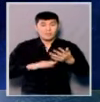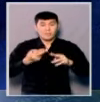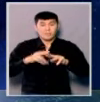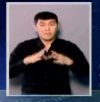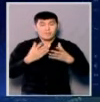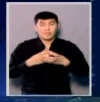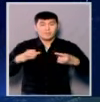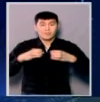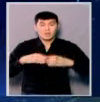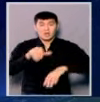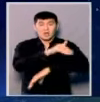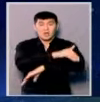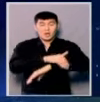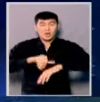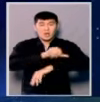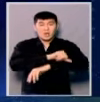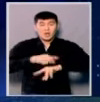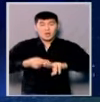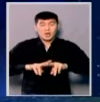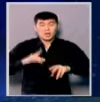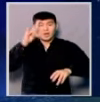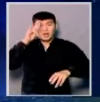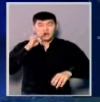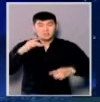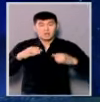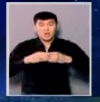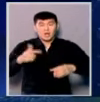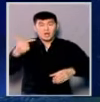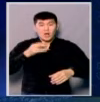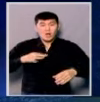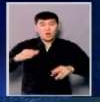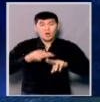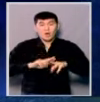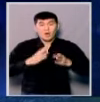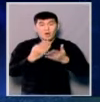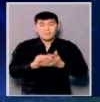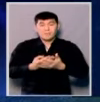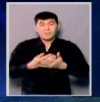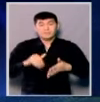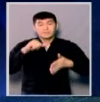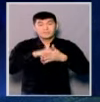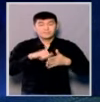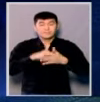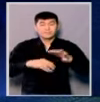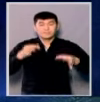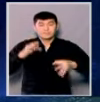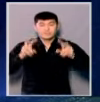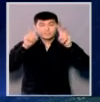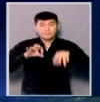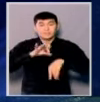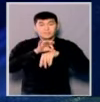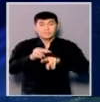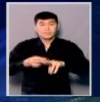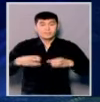Пограничники департамента пограничной службы КНБ Республики Казахстан по Атырауской области пресекли действия контрабандистов во время их въезда в